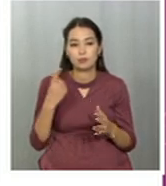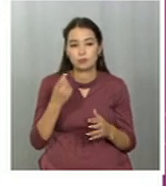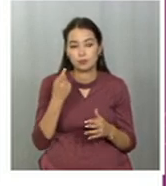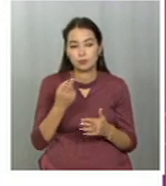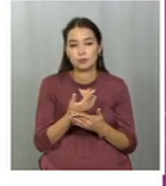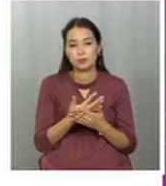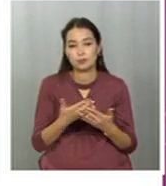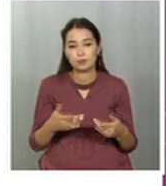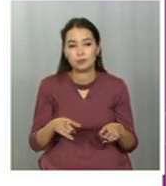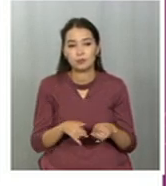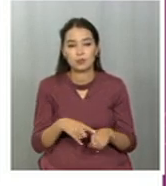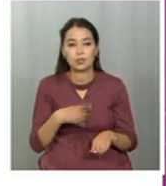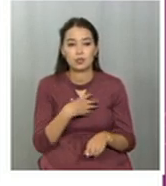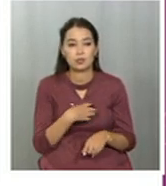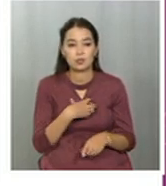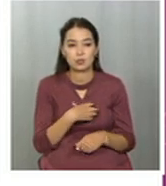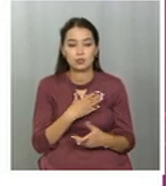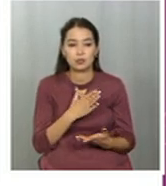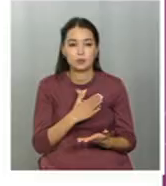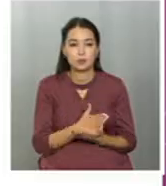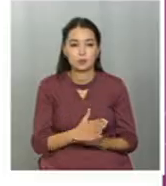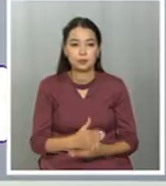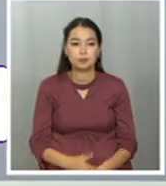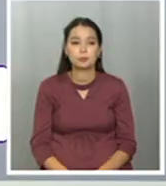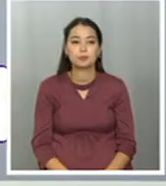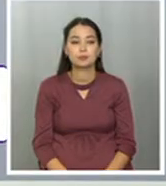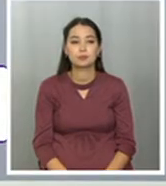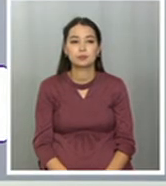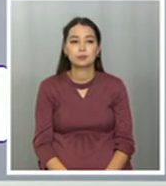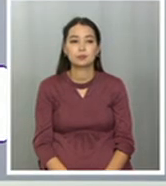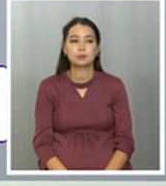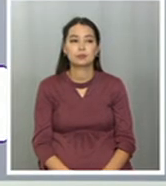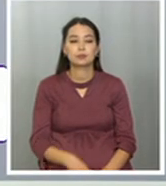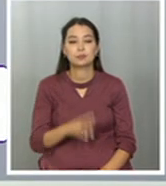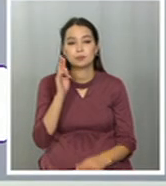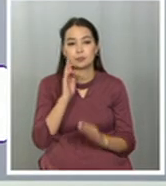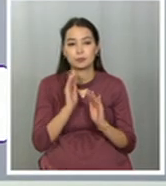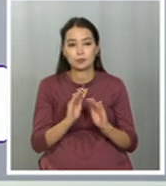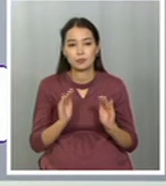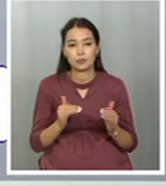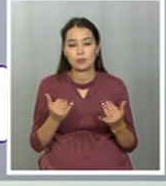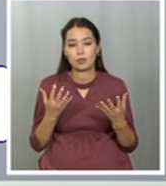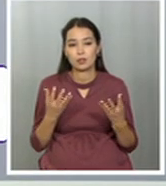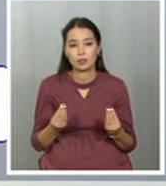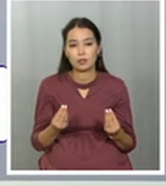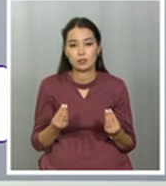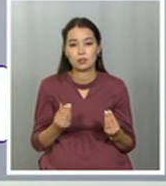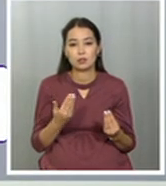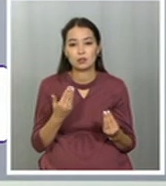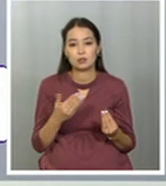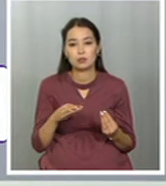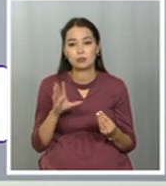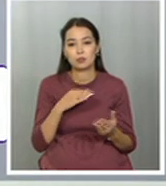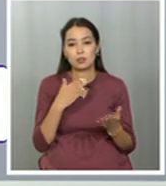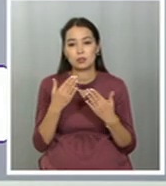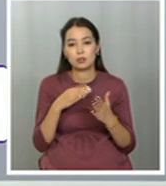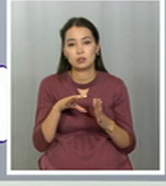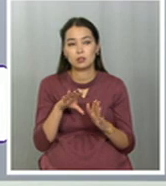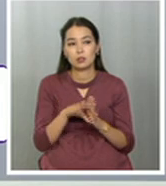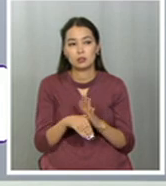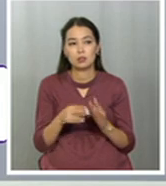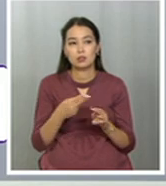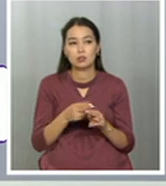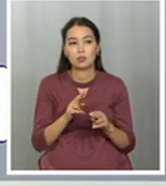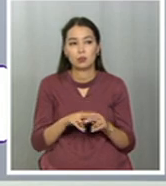су ресурстарын пайдаланамыз. Оқушылар, енді келесі сатыларды қарастыратын болсақ, орналастыру бойынша